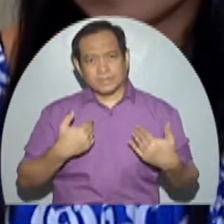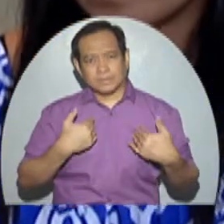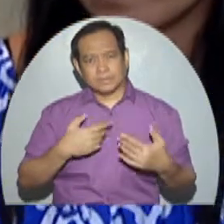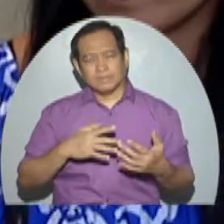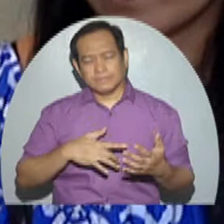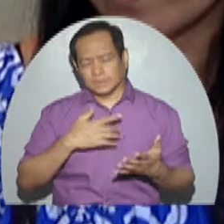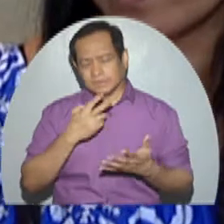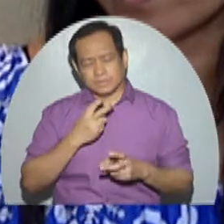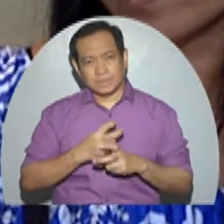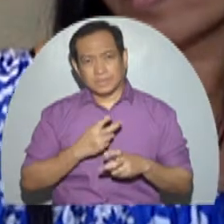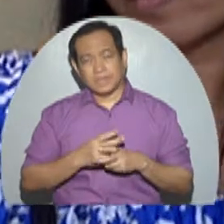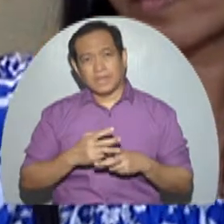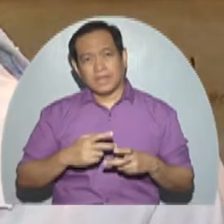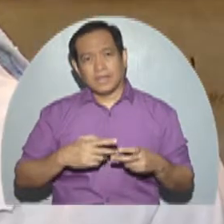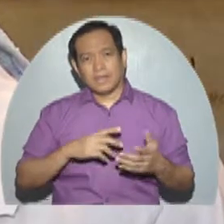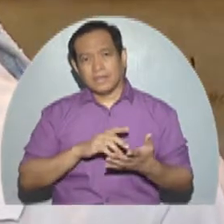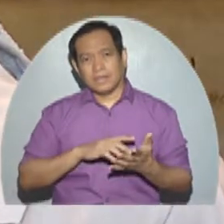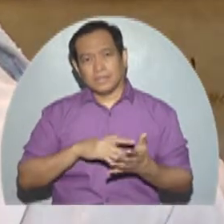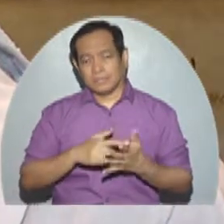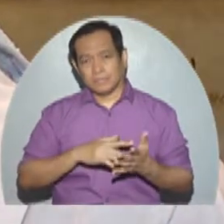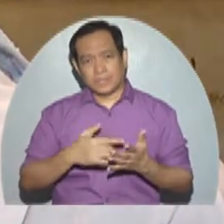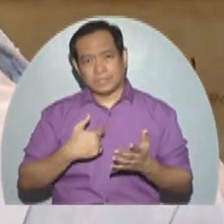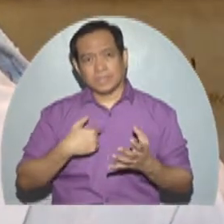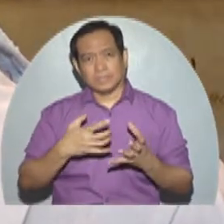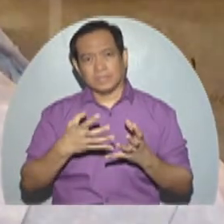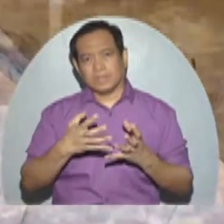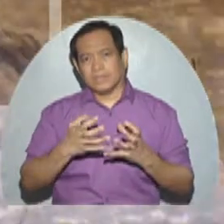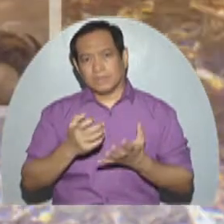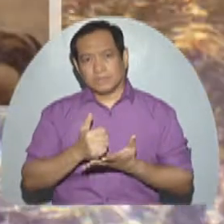nahirapan po ako sa kalagayan ko. Salamat.